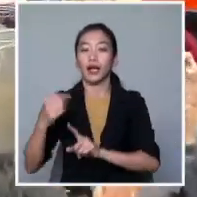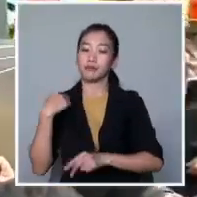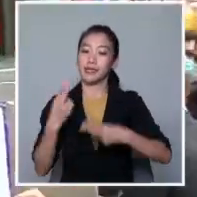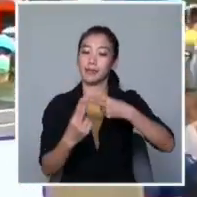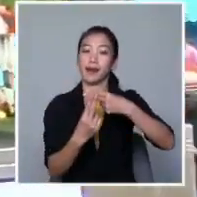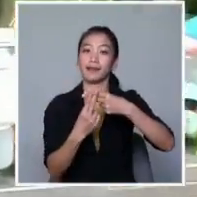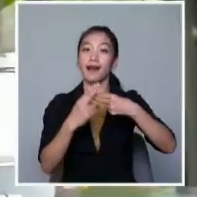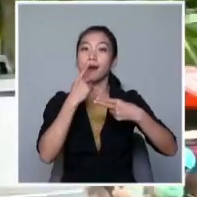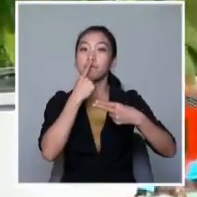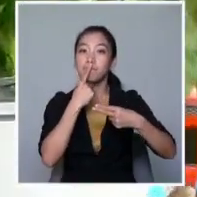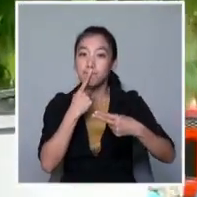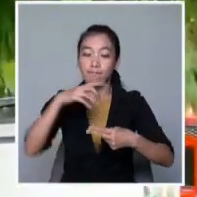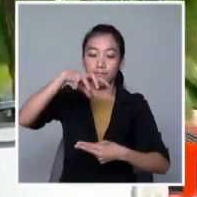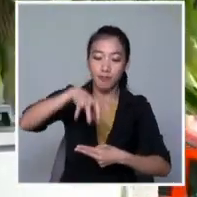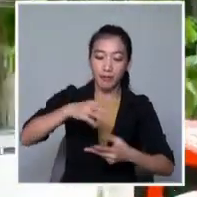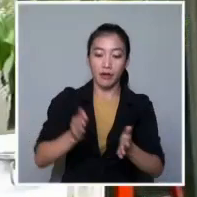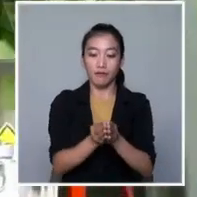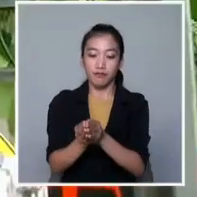ง